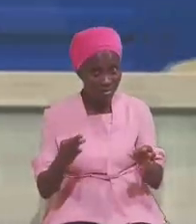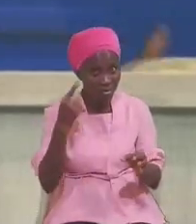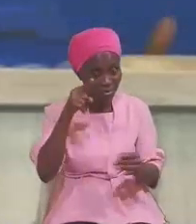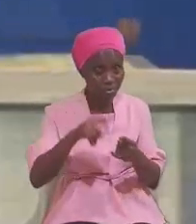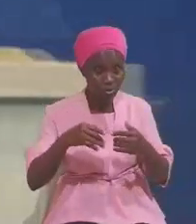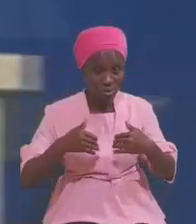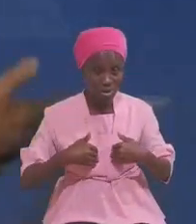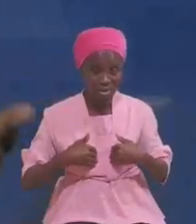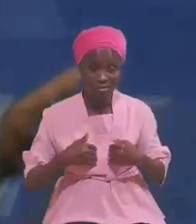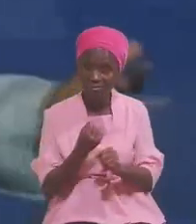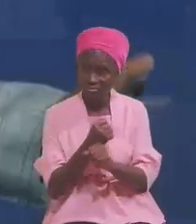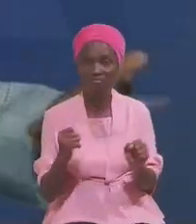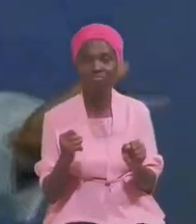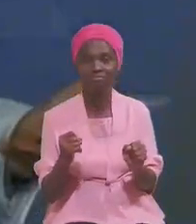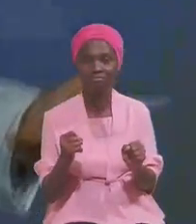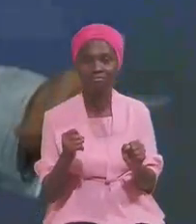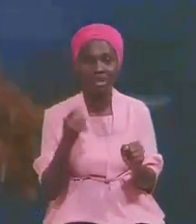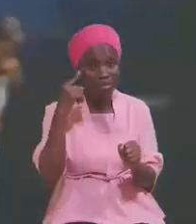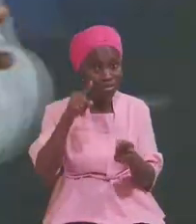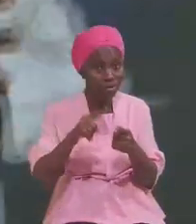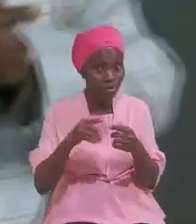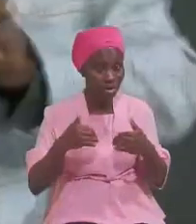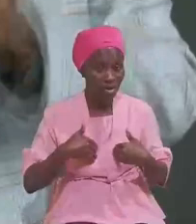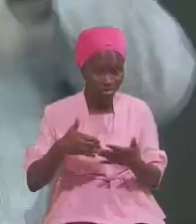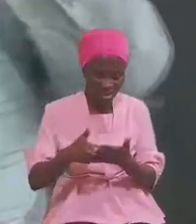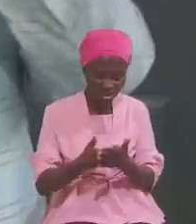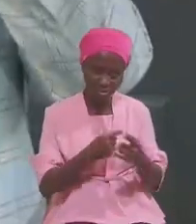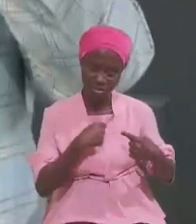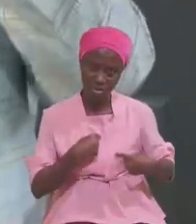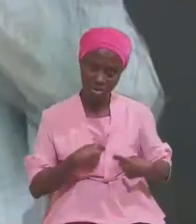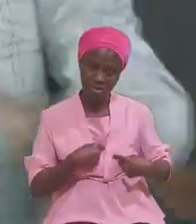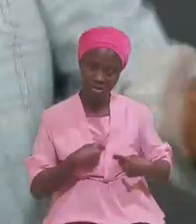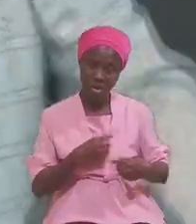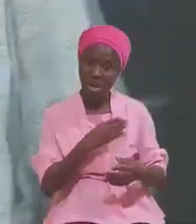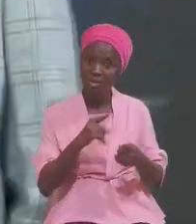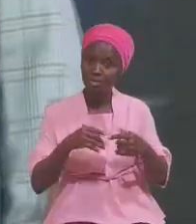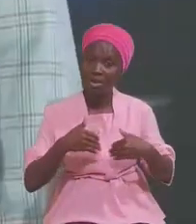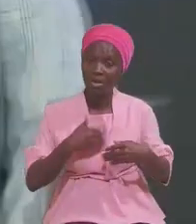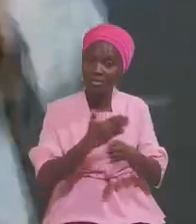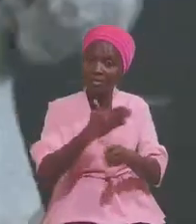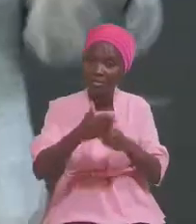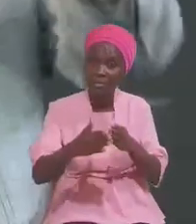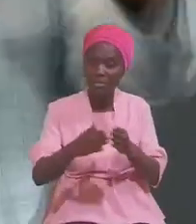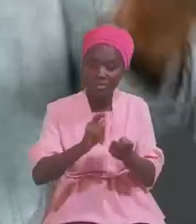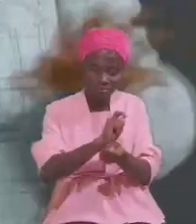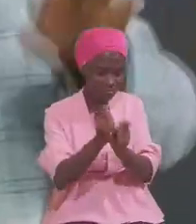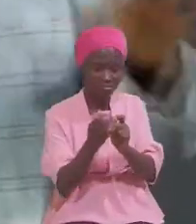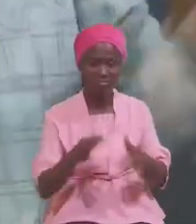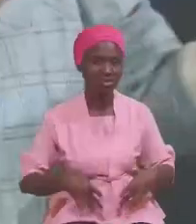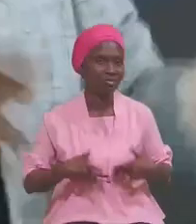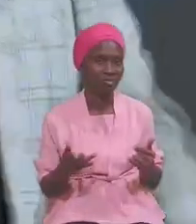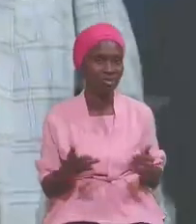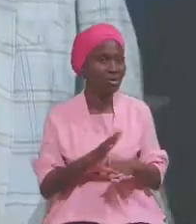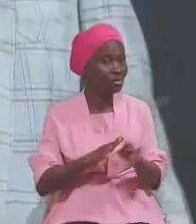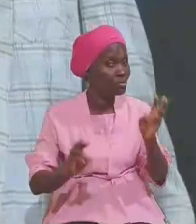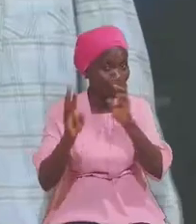d'avoir un cœur nouveau, d'avoir la régénération, d'avoir une transformation totale de la vie. Au